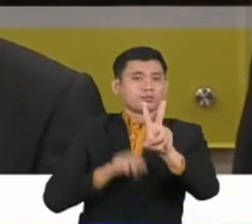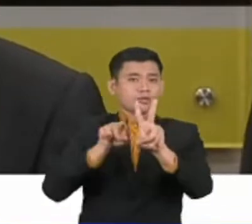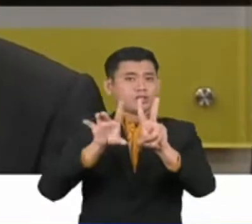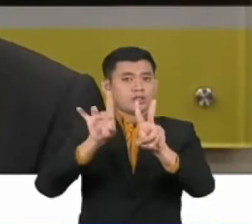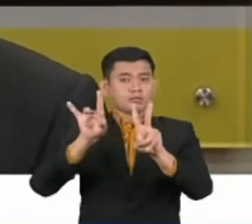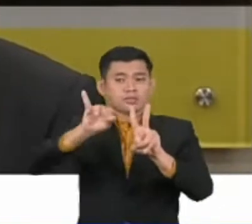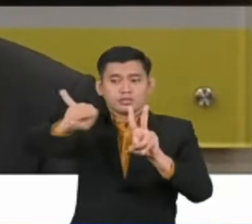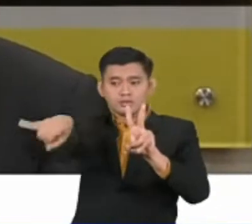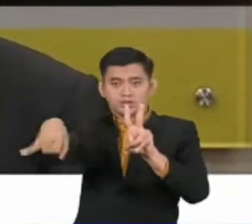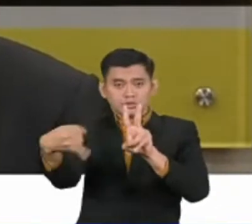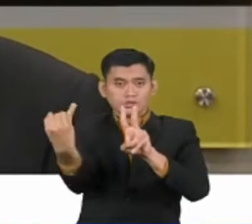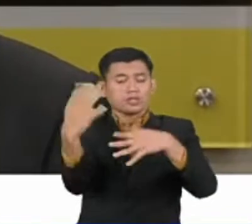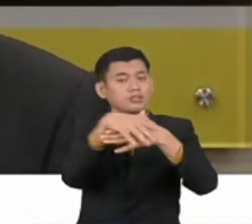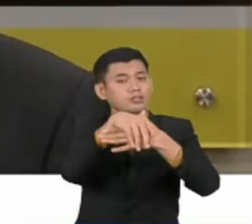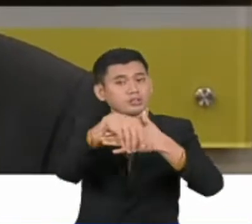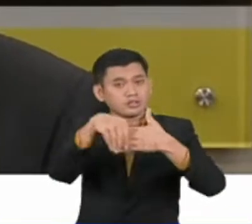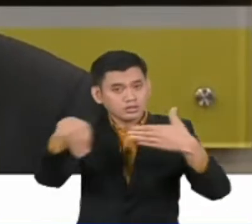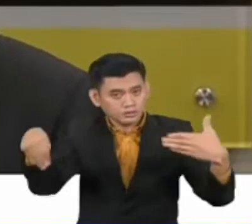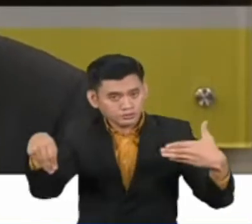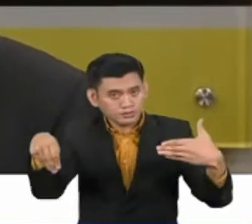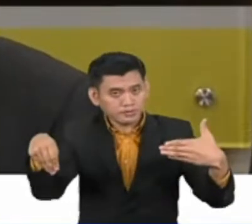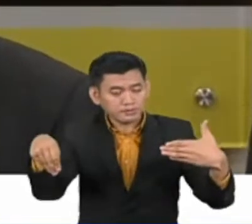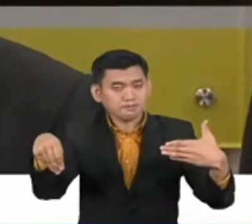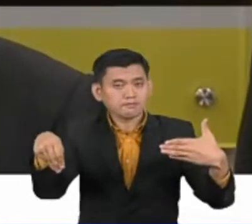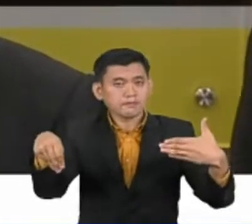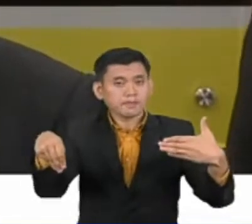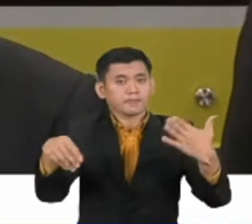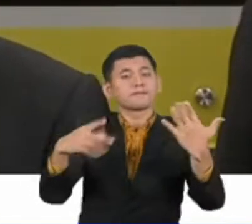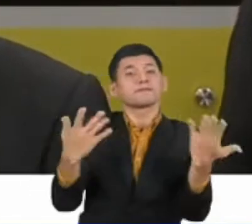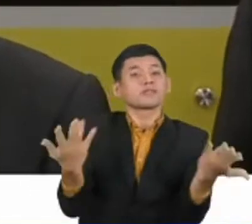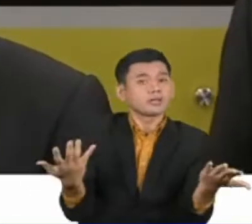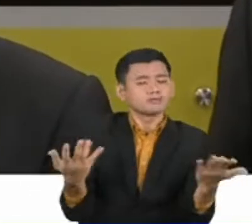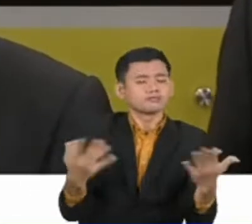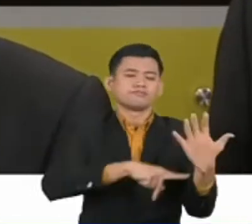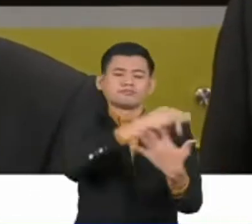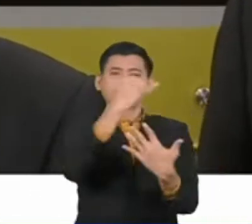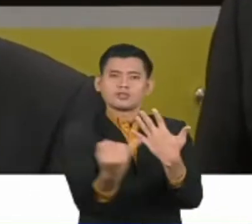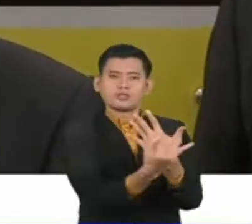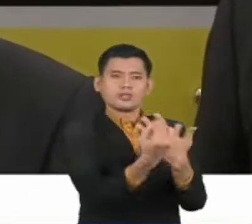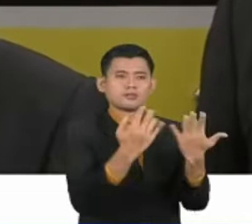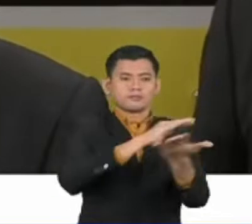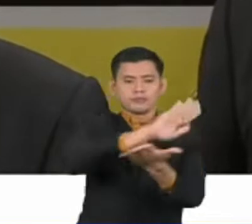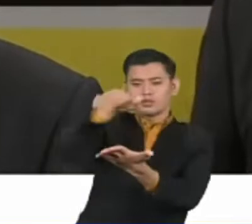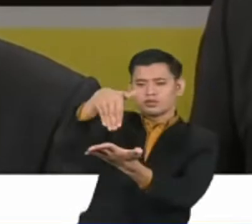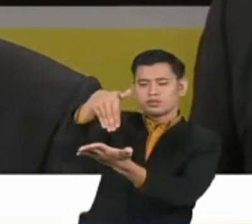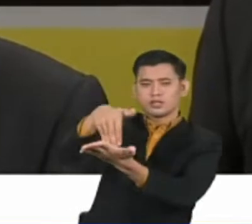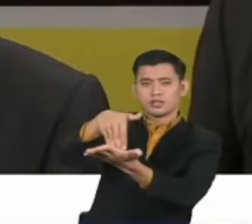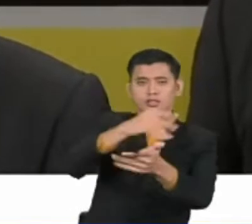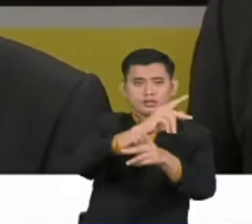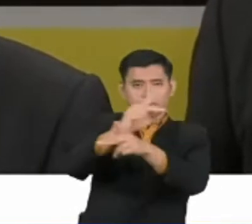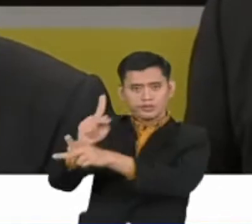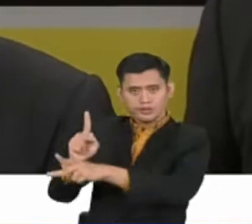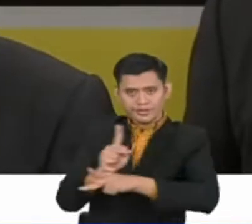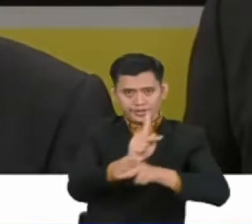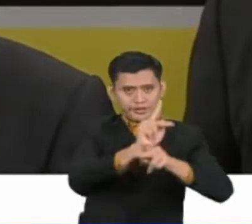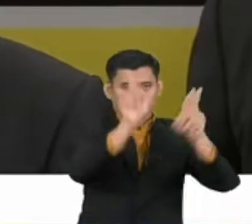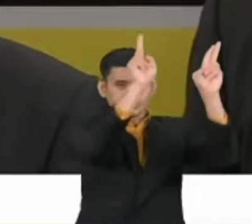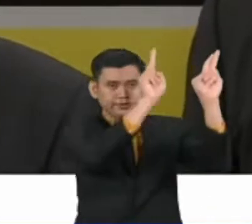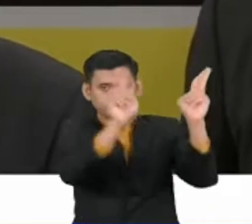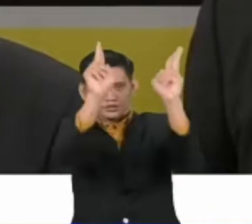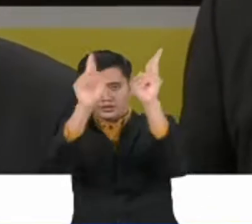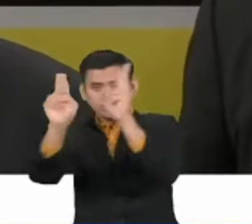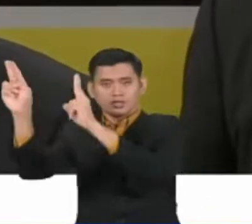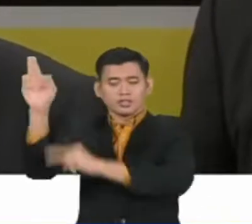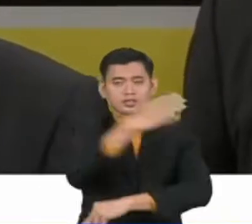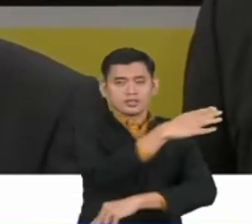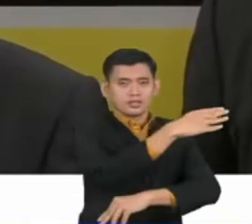juta melibatkan juga projek pusat kawalan trafik udara dan sistem-sistem